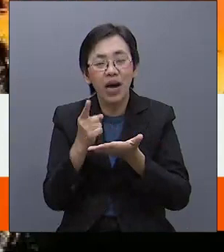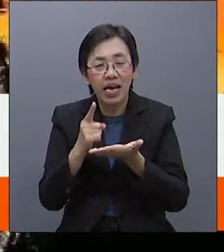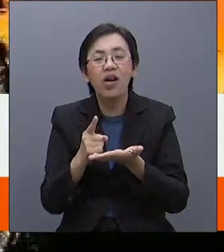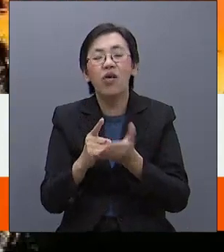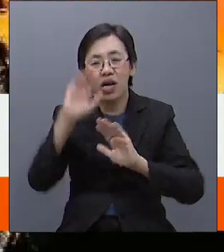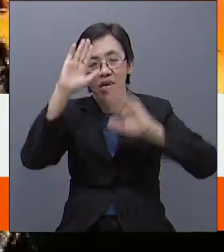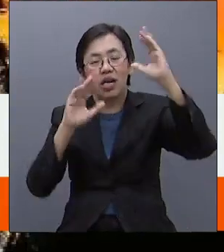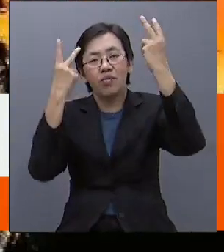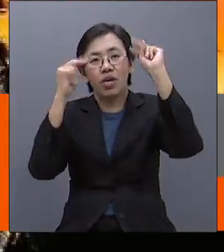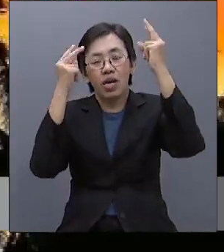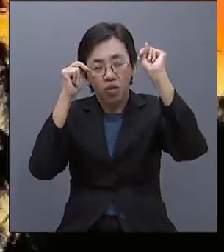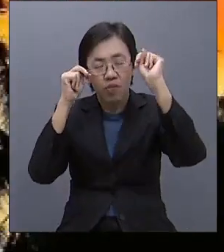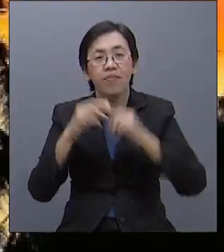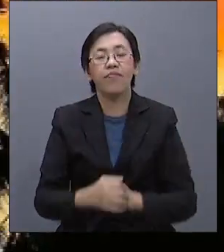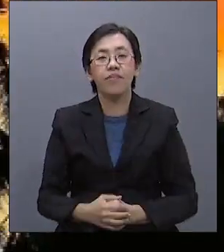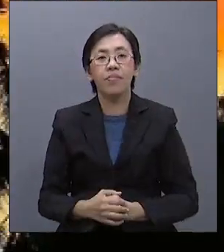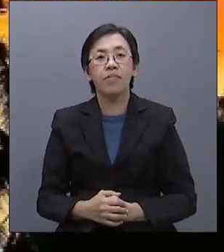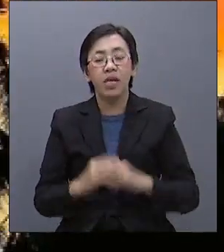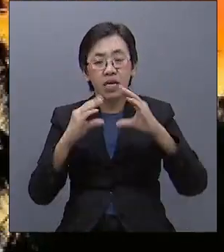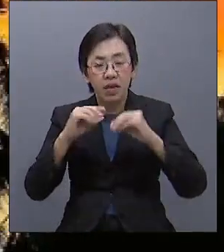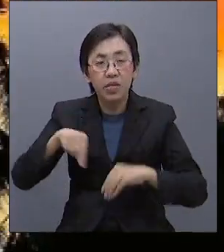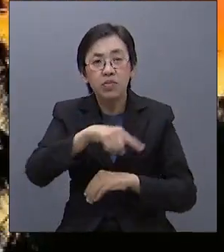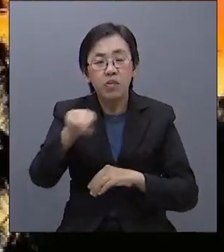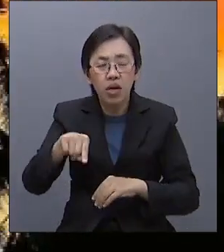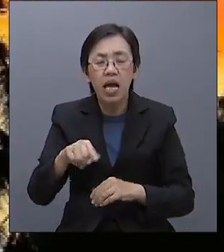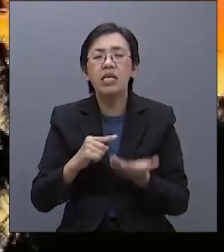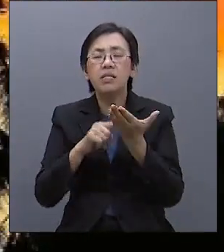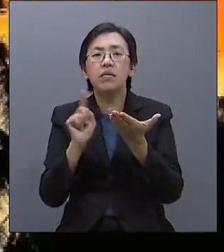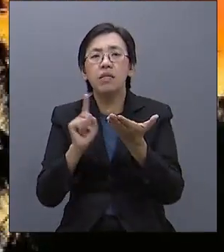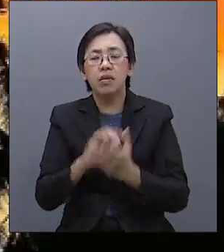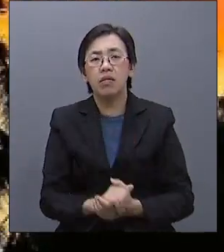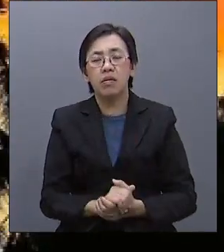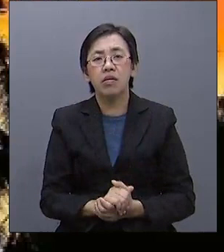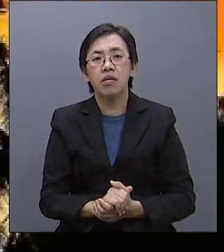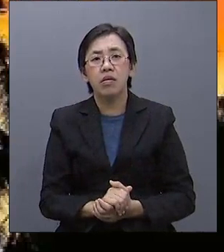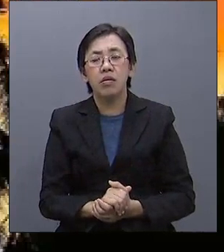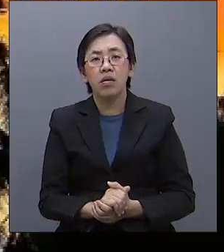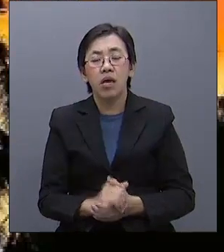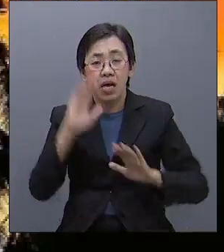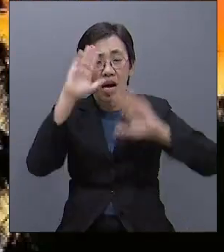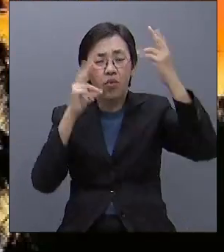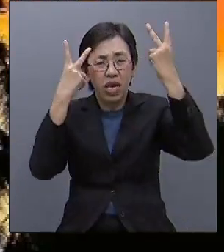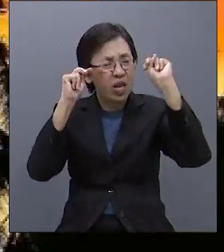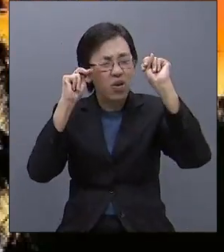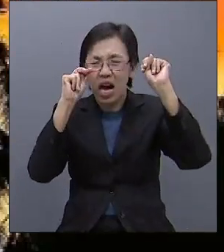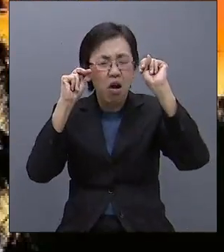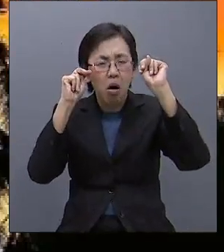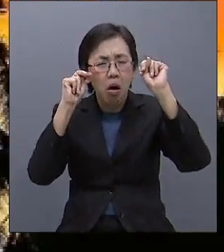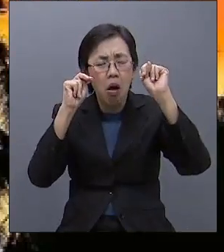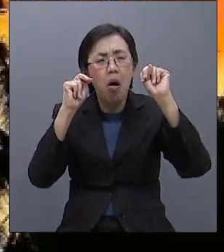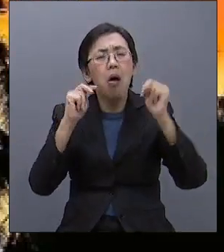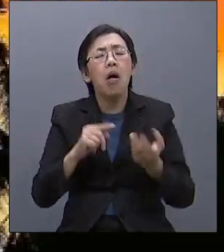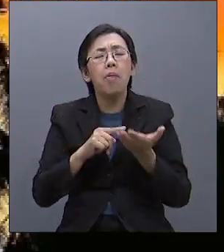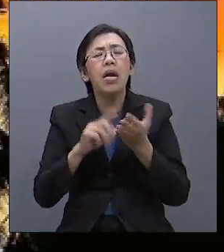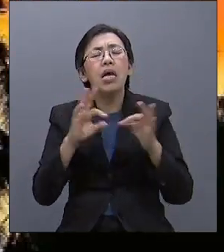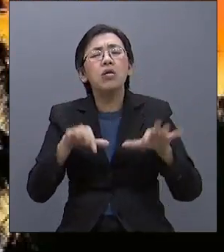ายกรัฐมนตรีแต่ทีนี้ที่ประชุมเนี่ยไปตั้งประเด็นว่าการเลือกนายกรัฐมนตรีเนี่ยเป็นยติทั่วไปตาม